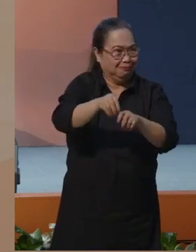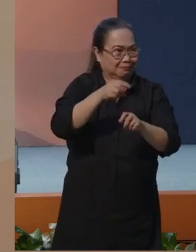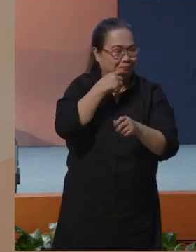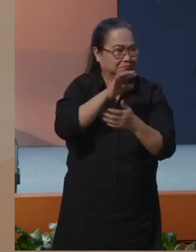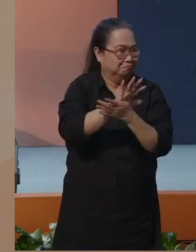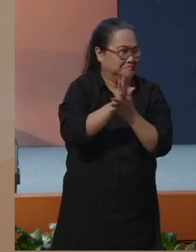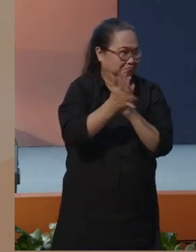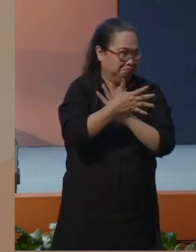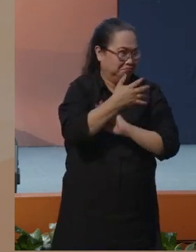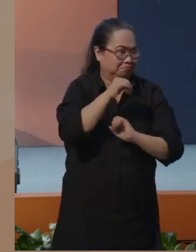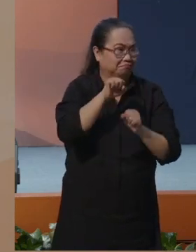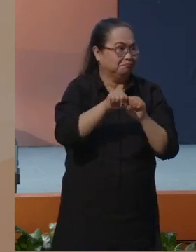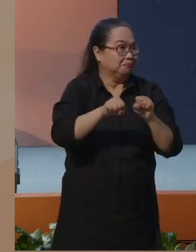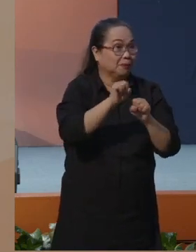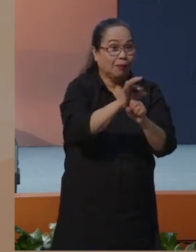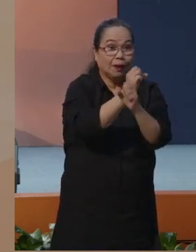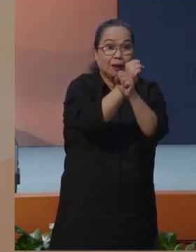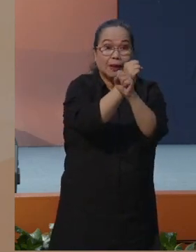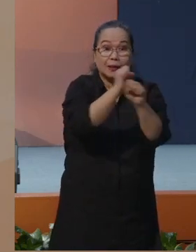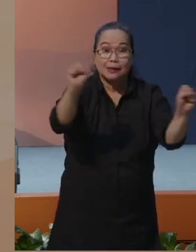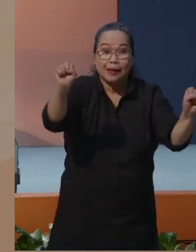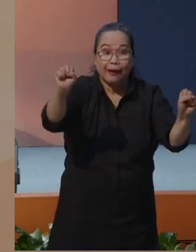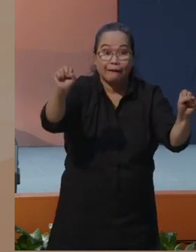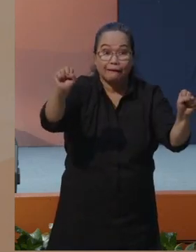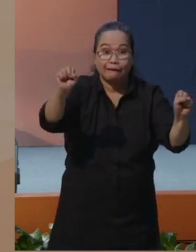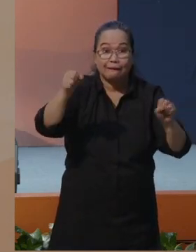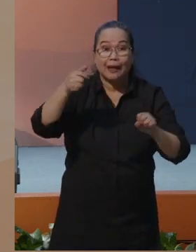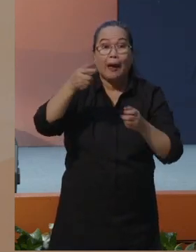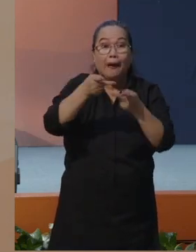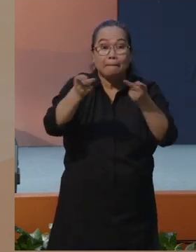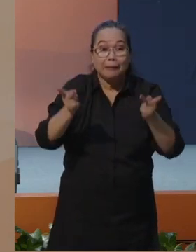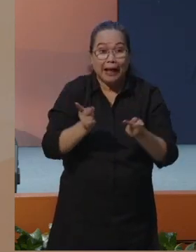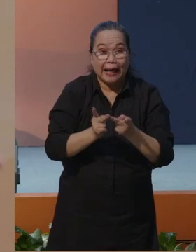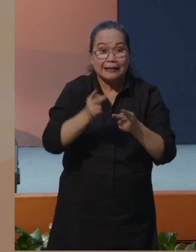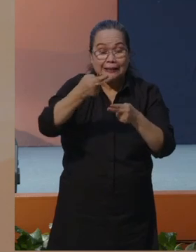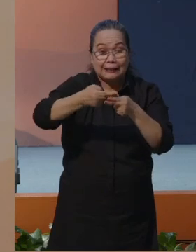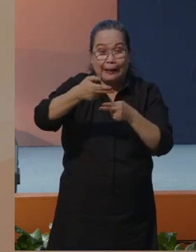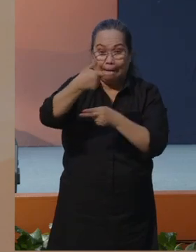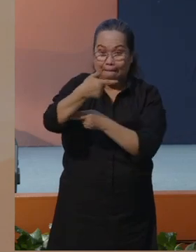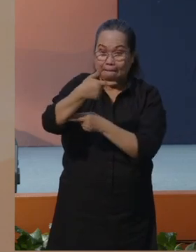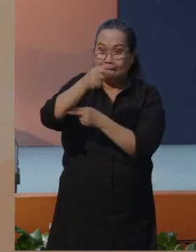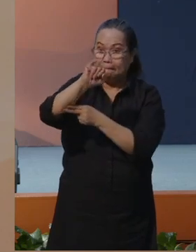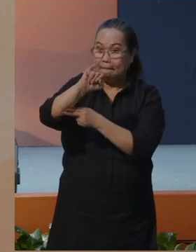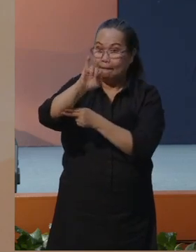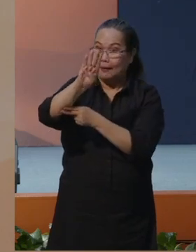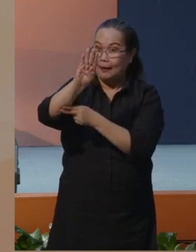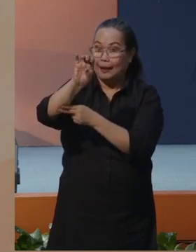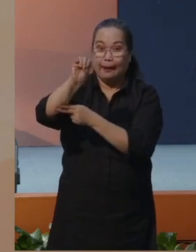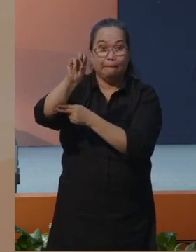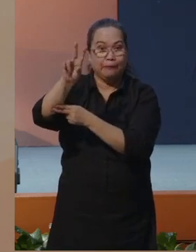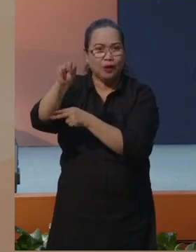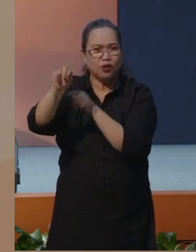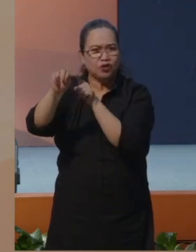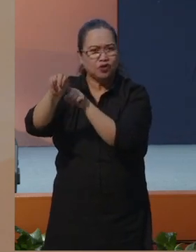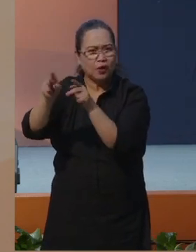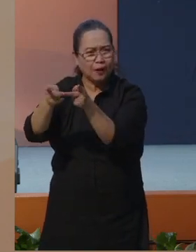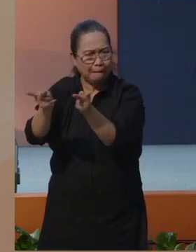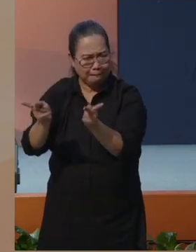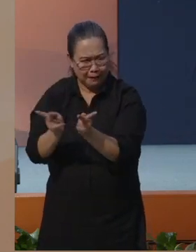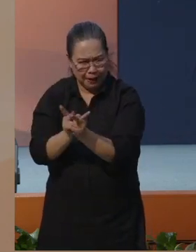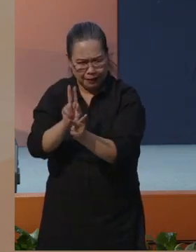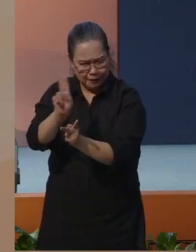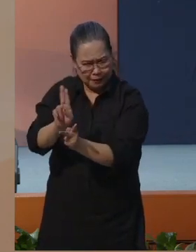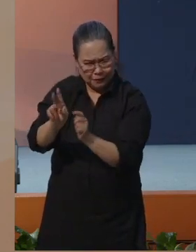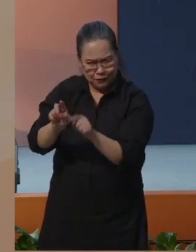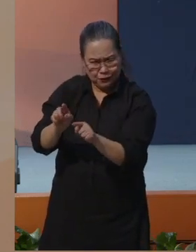daan upang maligtas ang bayan ng Gibeon. At yung mga tao ng Gibeon ay ginamit ng Panginoon